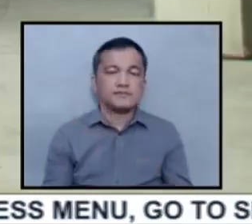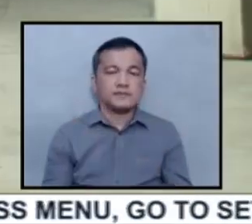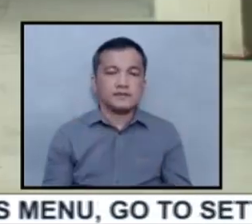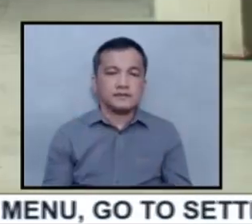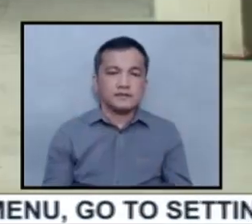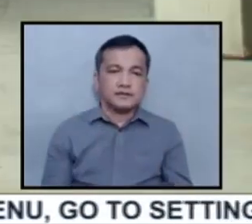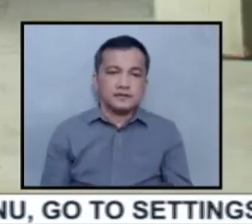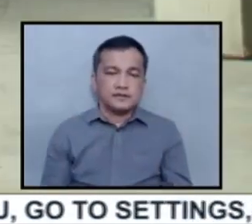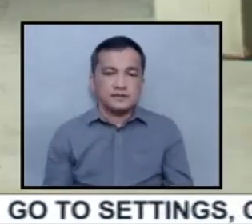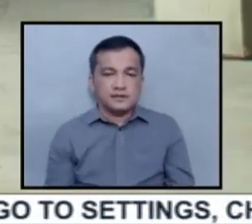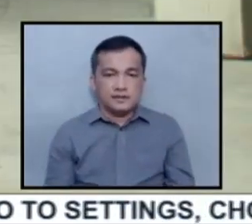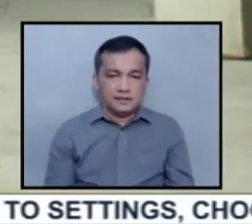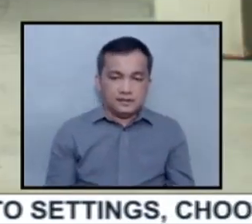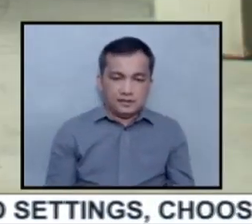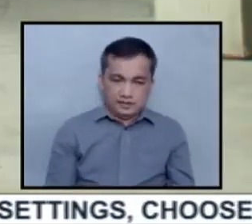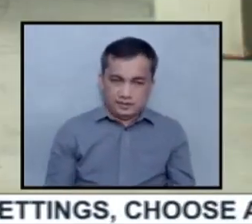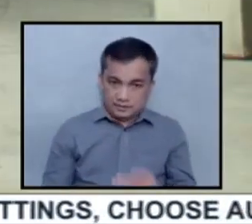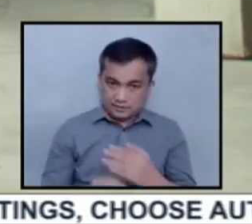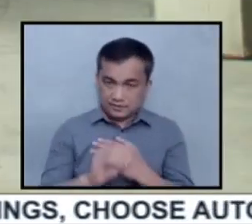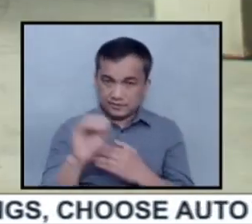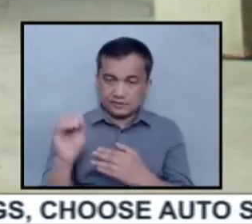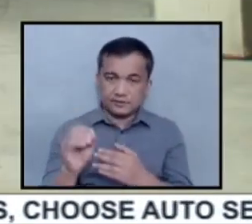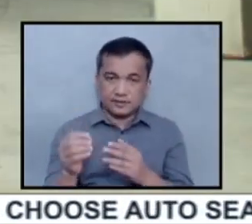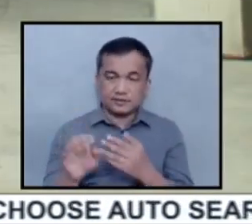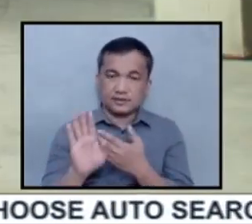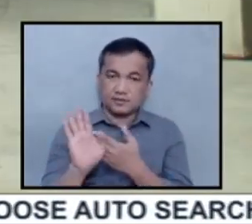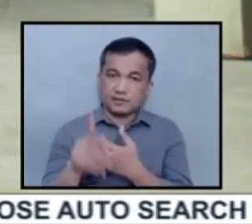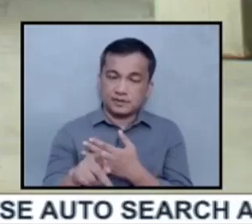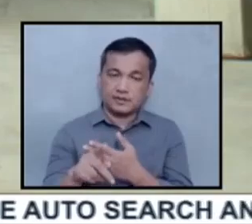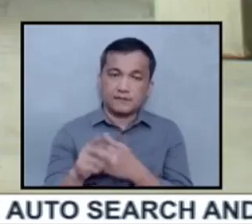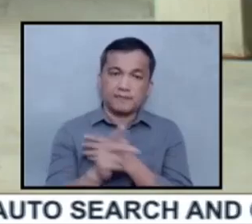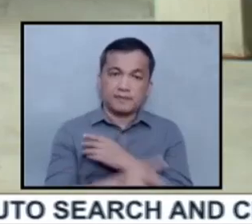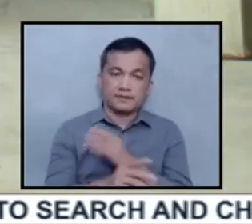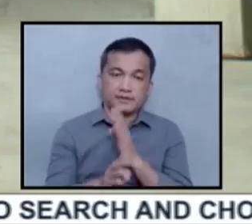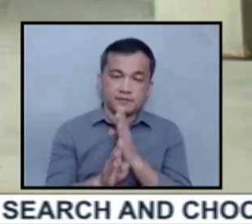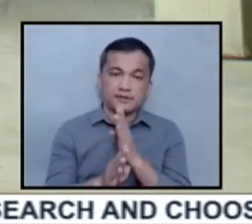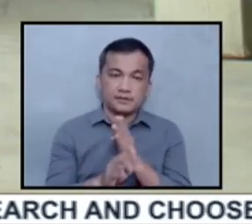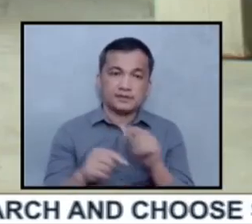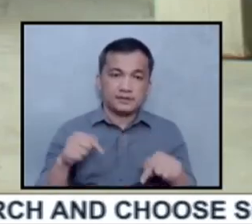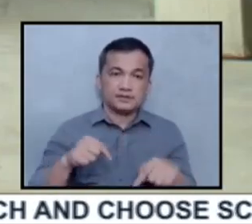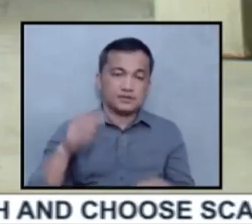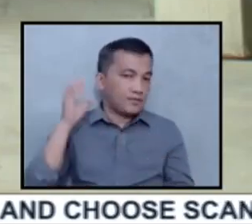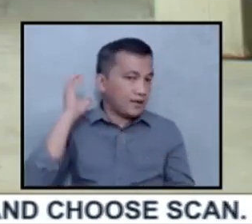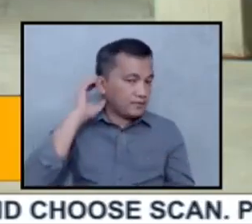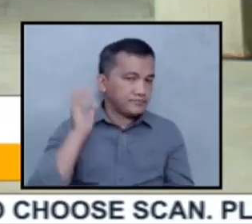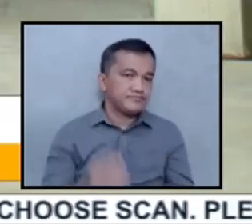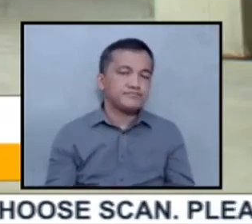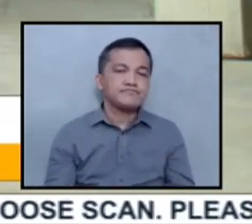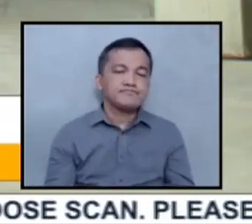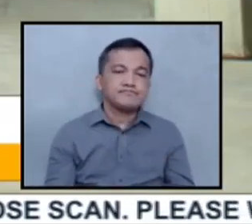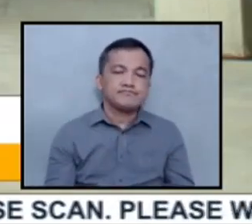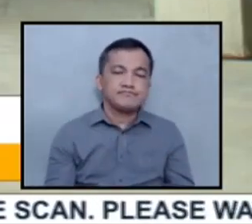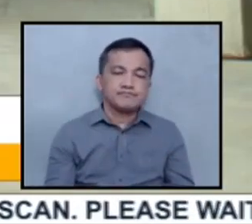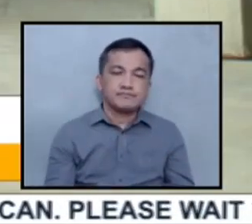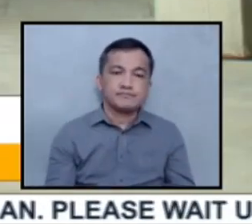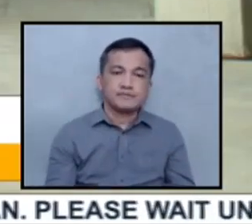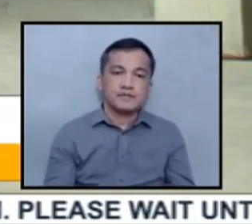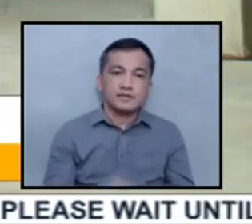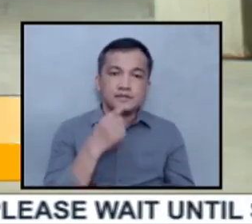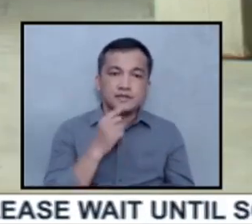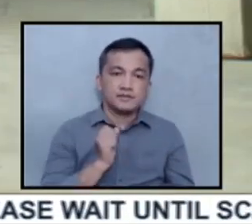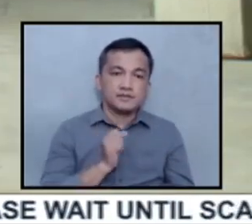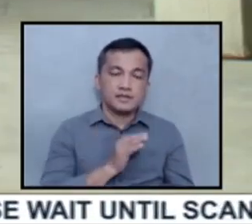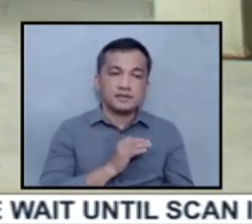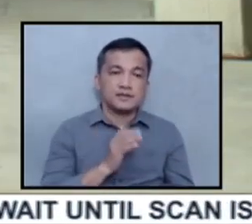Rise and shine, Audrey. Sunod-sunod na nagsisibalikan ng mga provincial buses dito sa Cubao Bus Terminal. Ayon sa ilang mga kawani ng bus